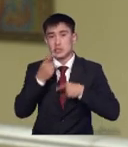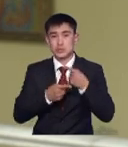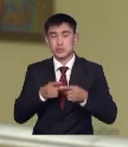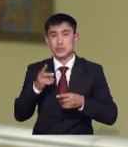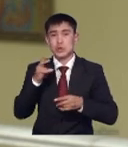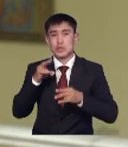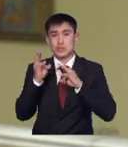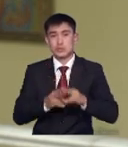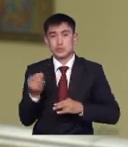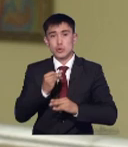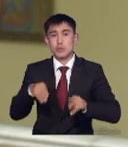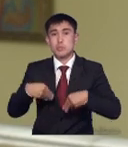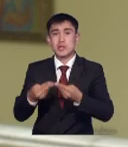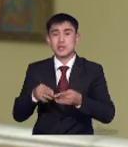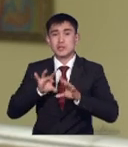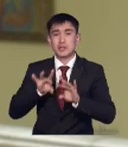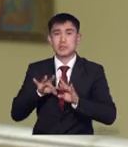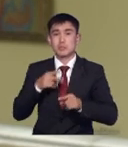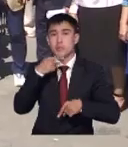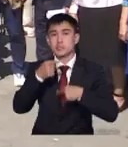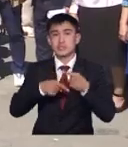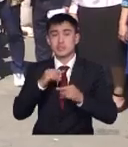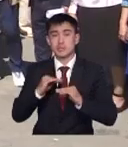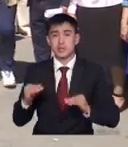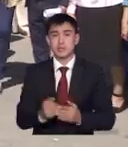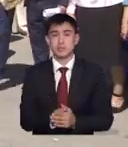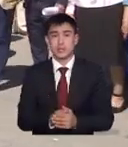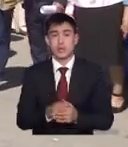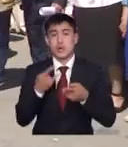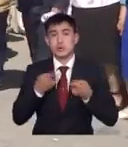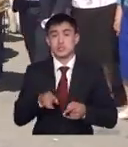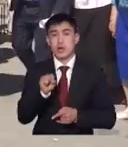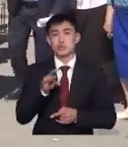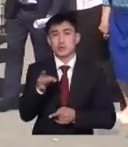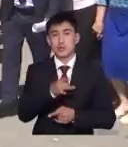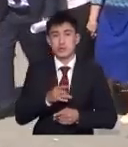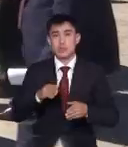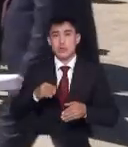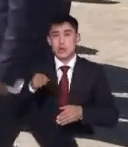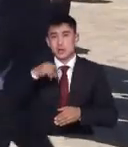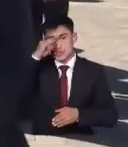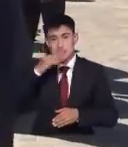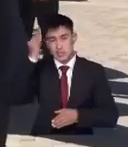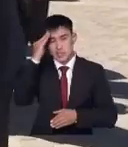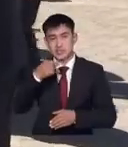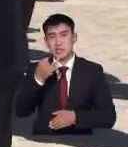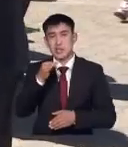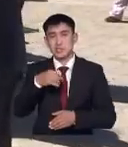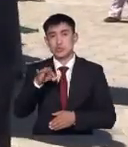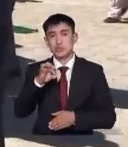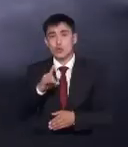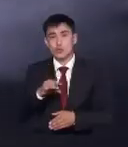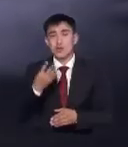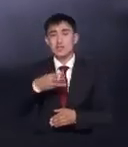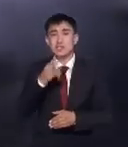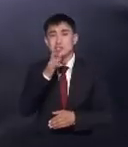трагическую историю и передать подрастающему поколению. Уроженец Аксузского района, представитель казахской интеллигенции Ляжан Сугуров, 30-е годы